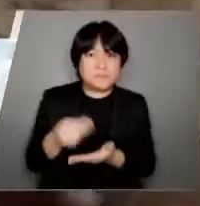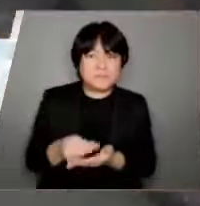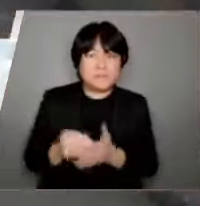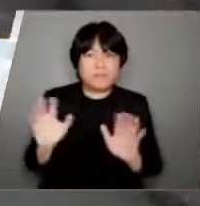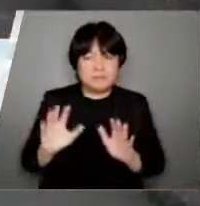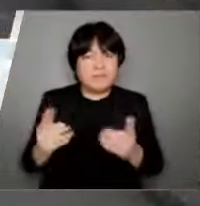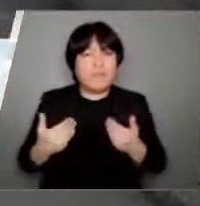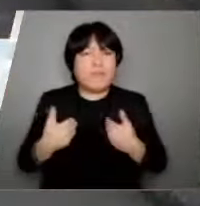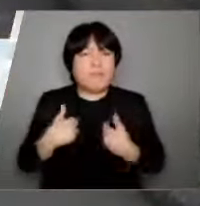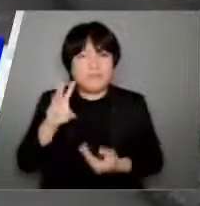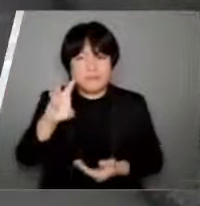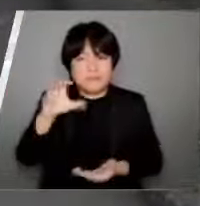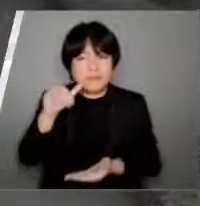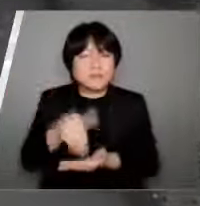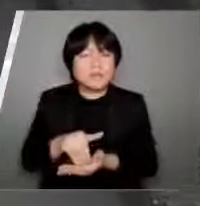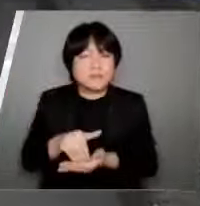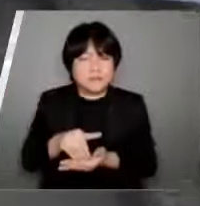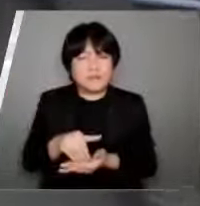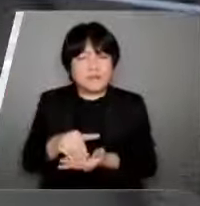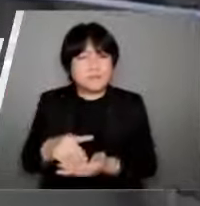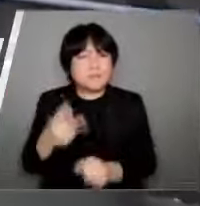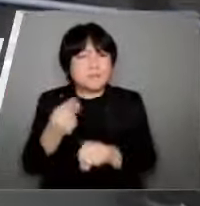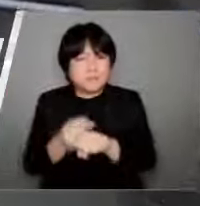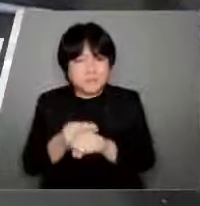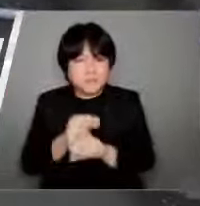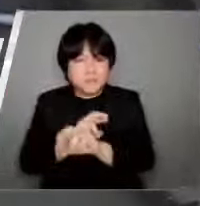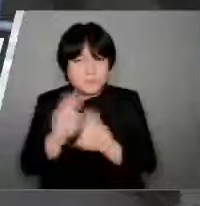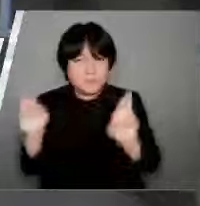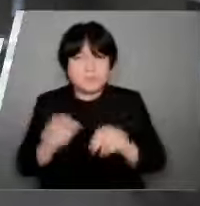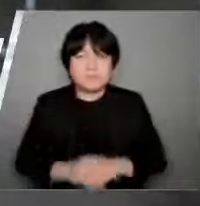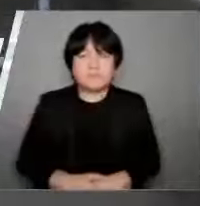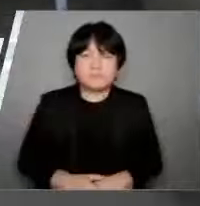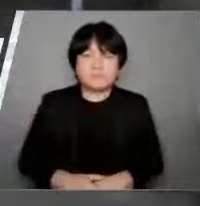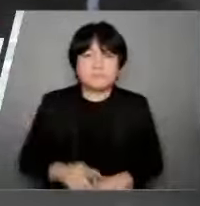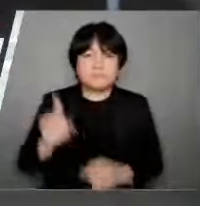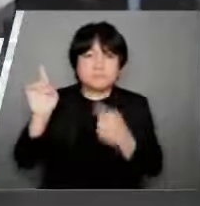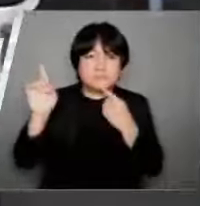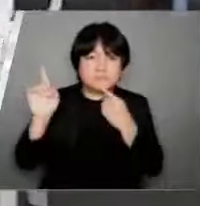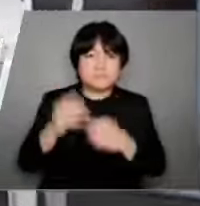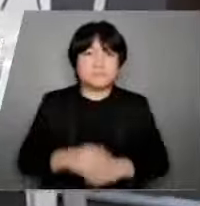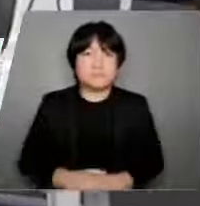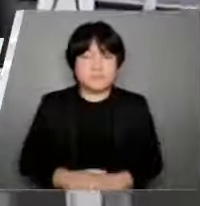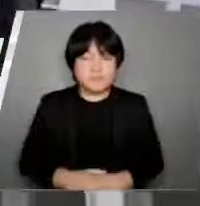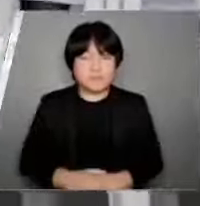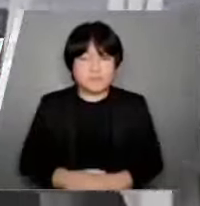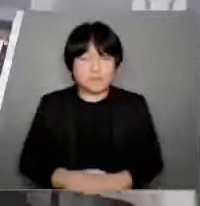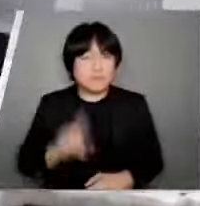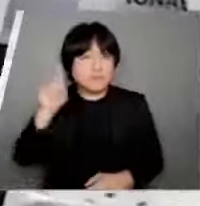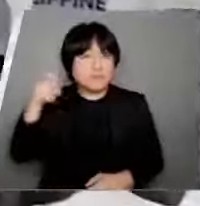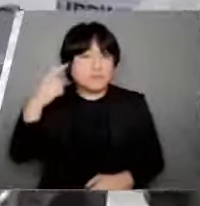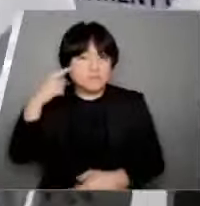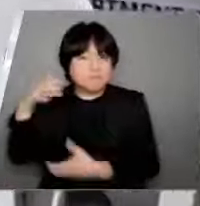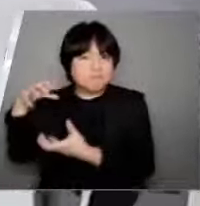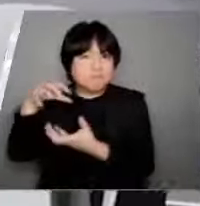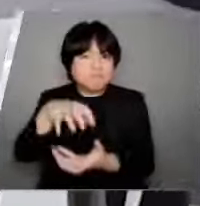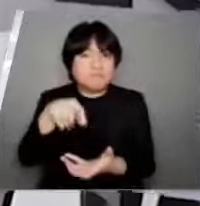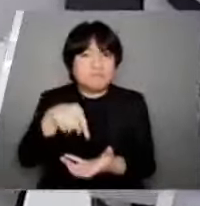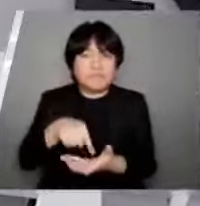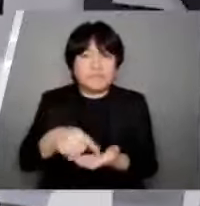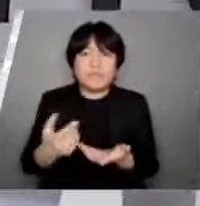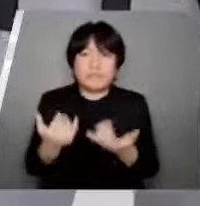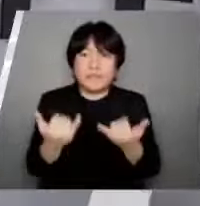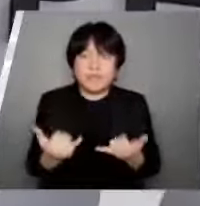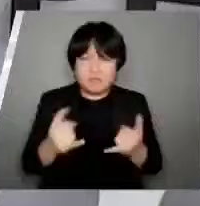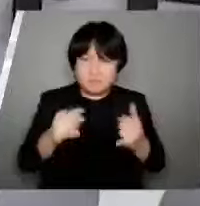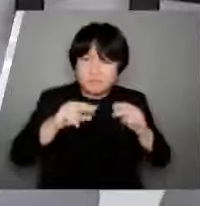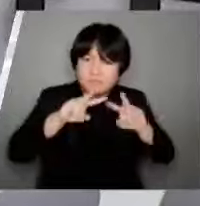vaccine. Bukod sa vaccination program ng pamahalaan kontra ASF, mananatili rin ang mga inspection sites gaya nito hanggang